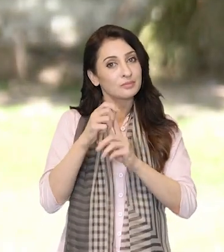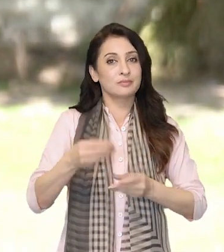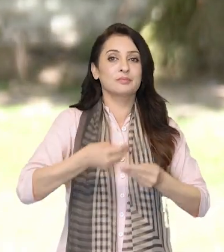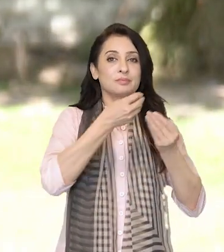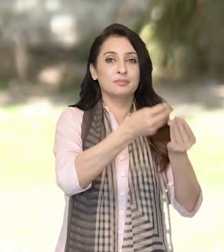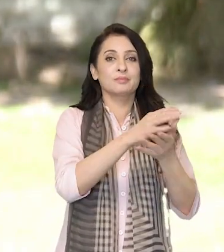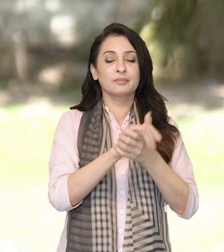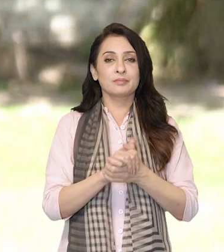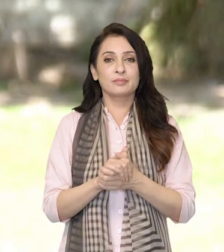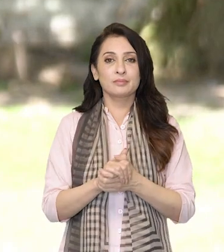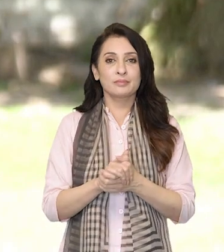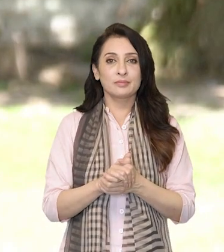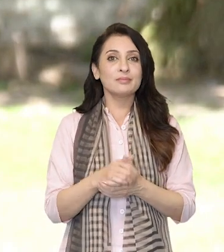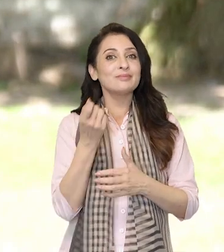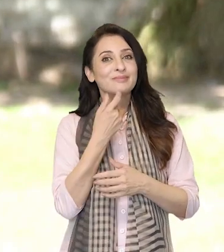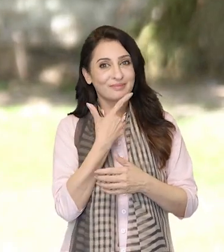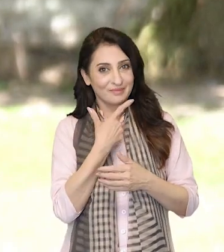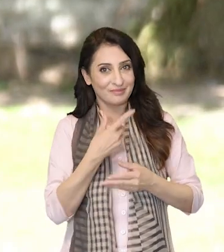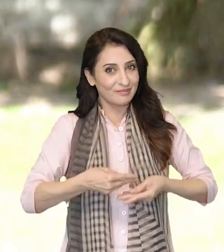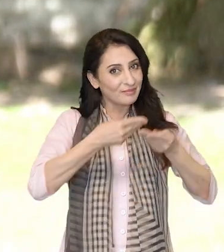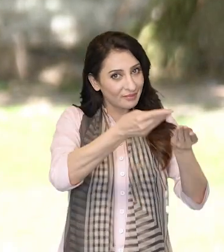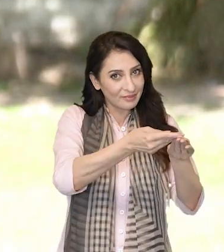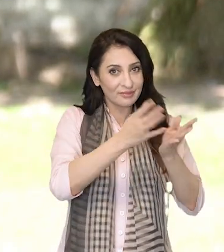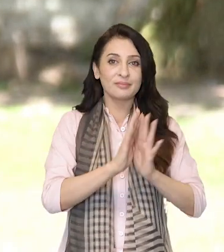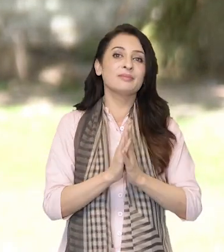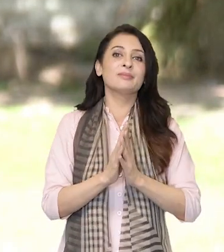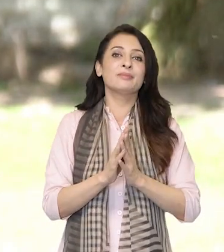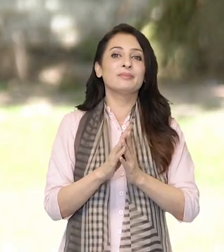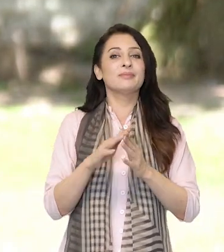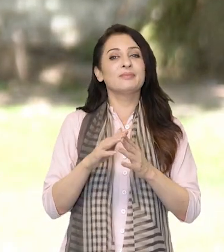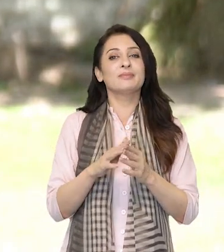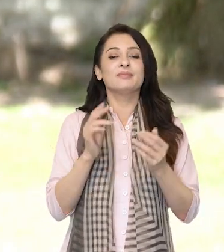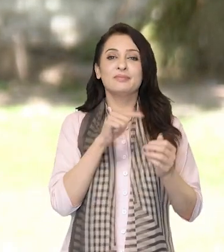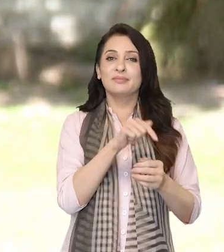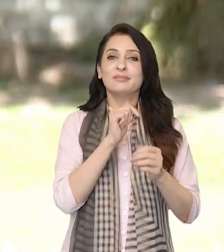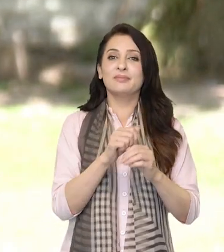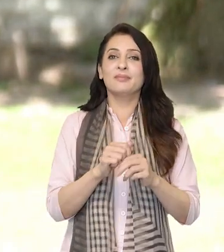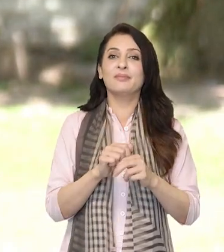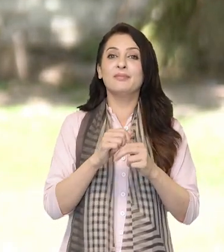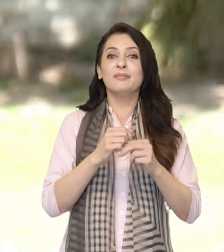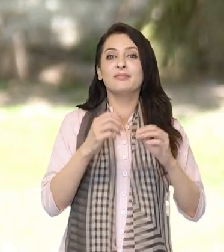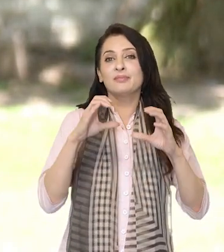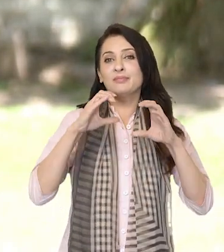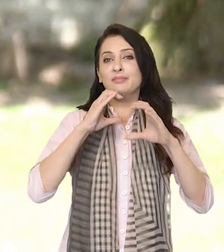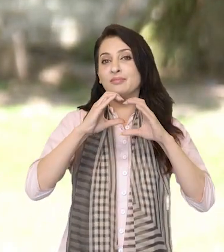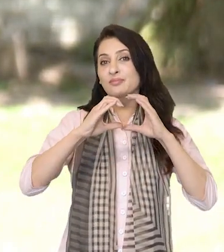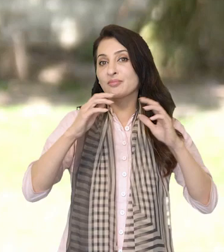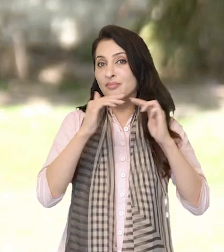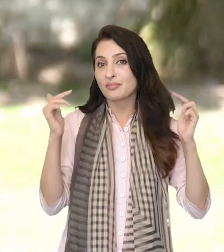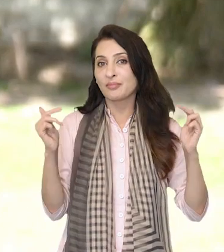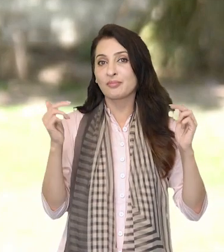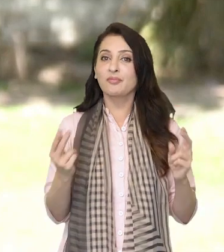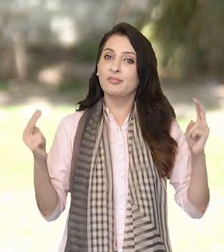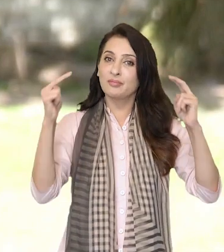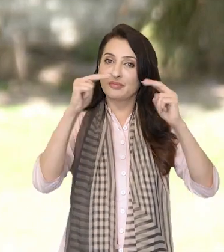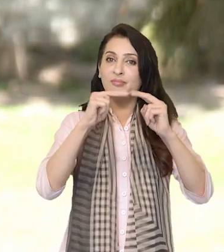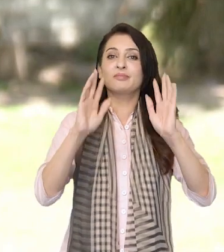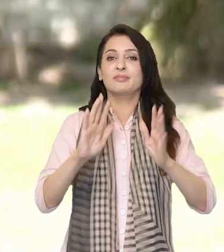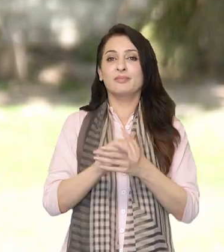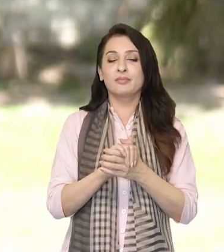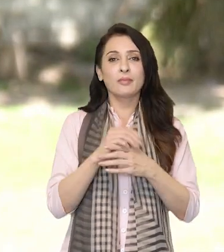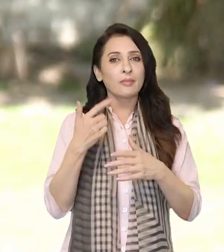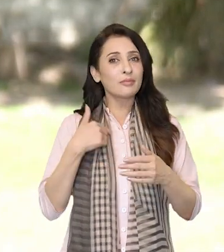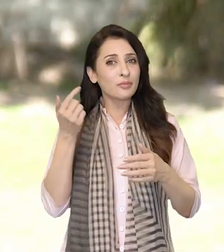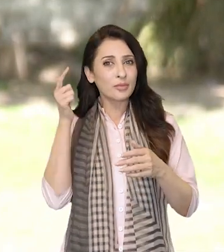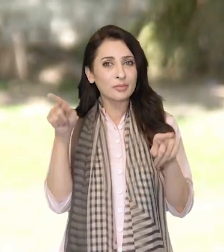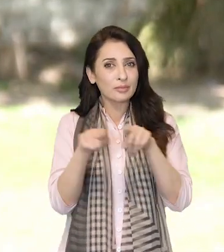हर बंदा कुछ ना कुछ दे सकता है, और कुछ नहीं है तो एक स्माइल ही दे सकता है। तो आई थिंक दैट्स द गैप दैट वी ब्रिज,